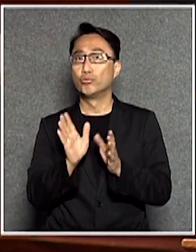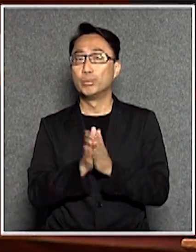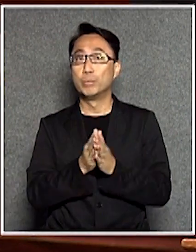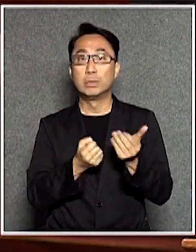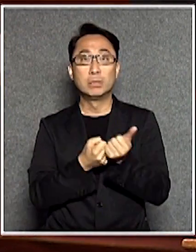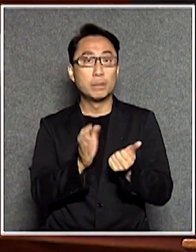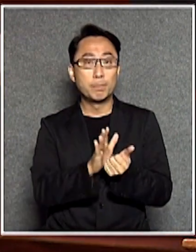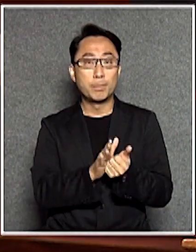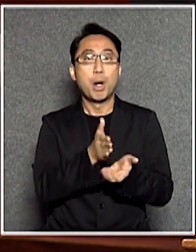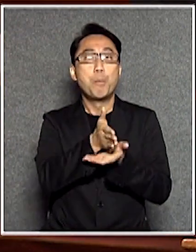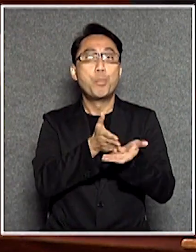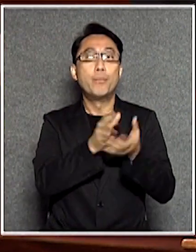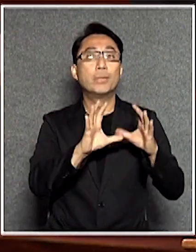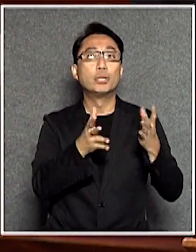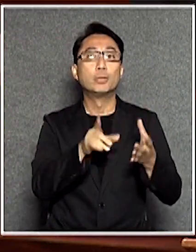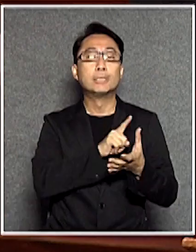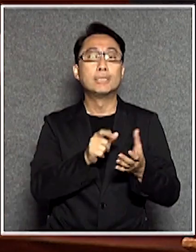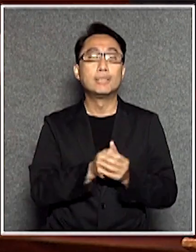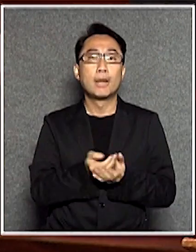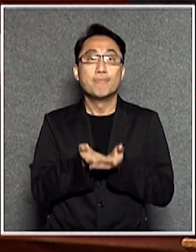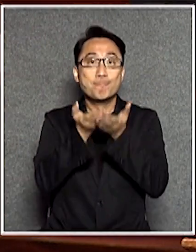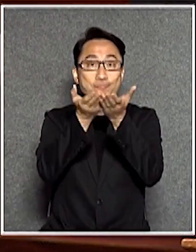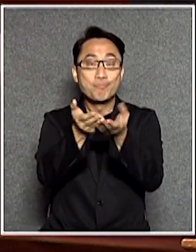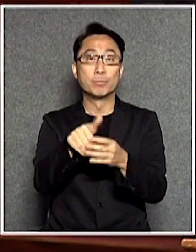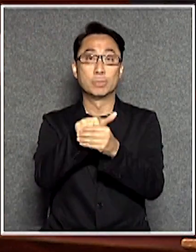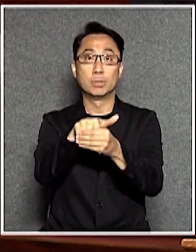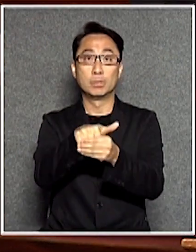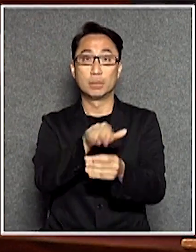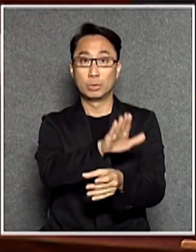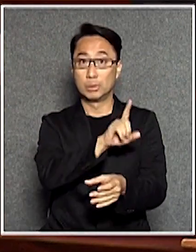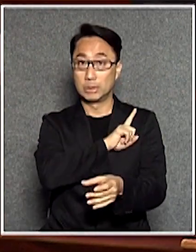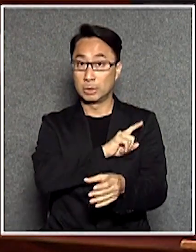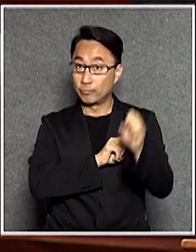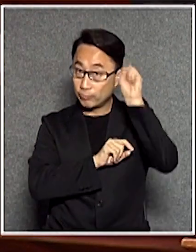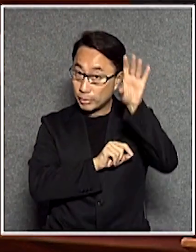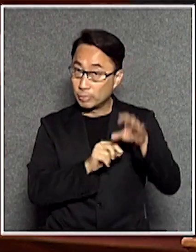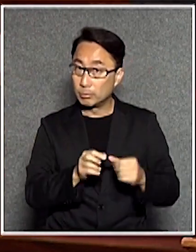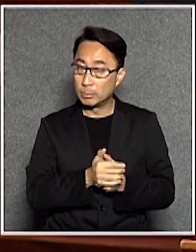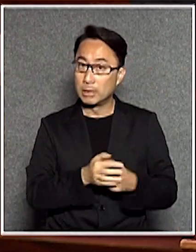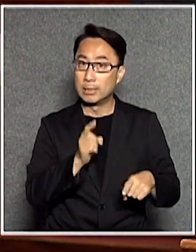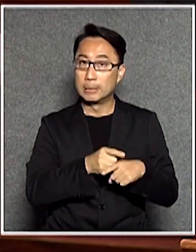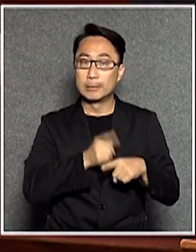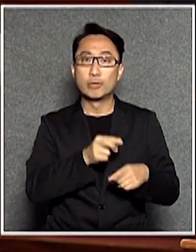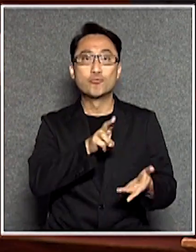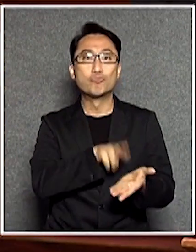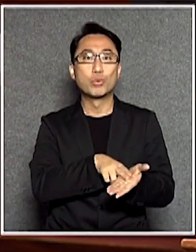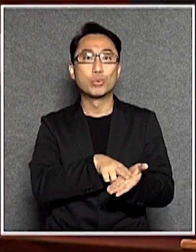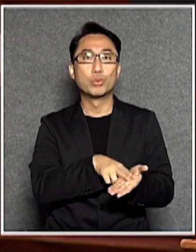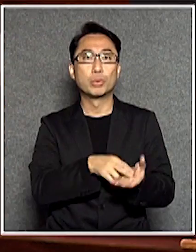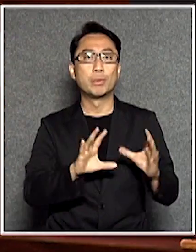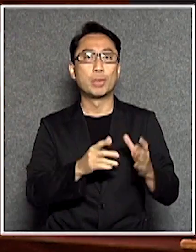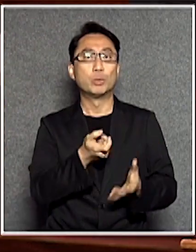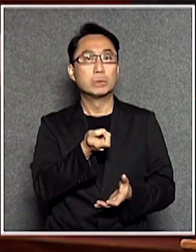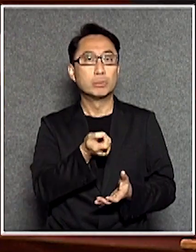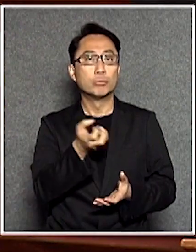數議員通過呈請的方式來成立的嘛，本來威信不高的了，再搞單這樣的事出來，再加